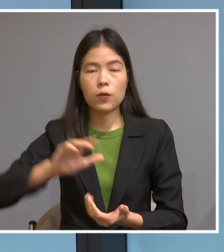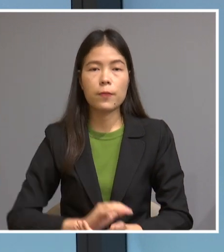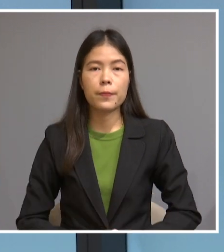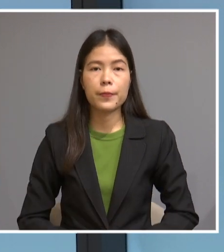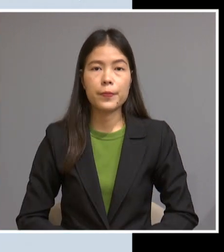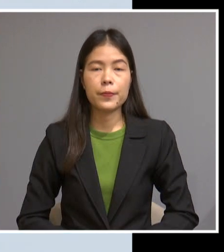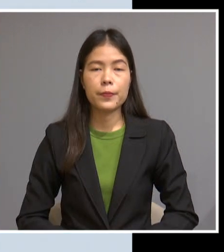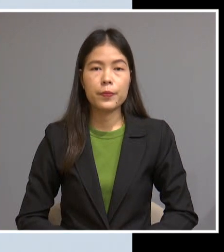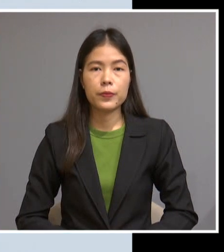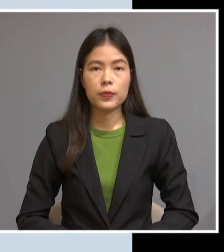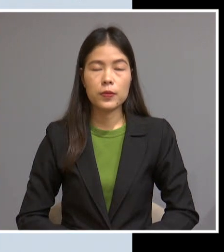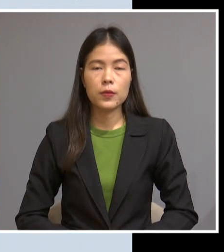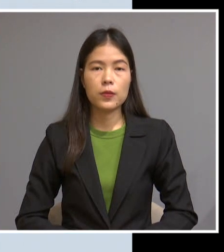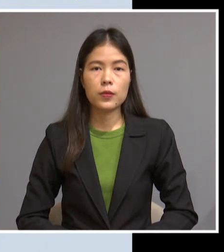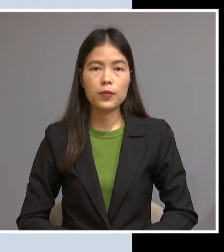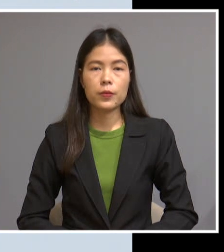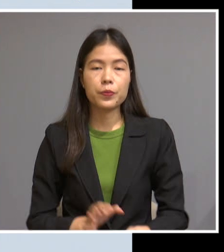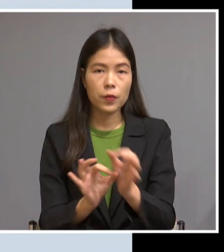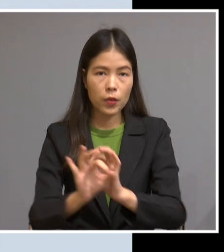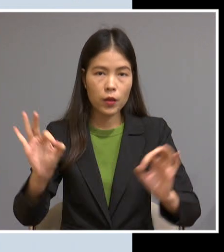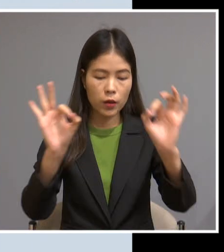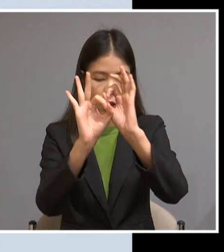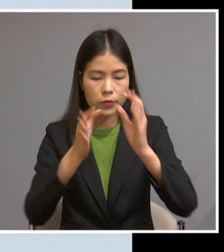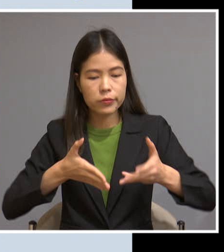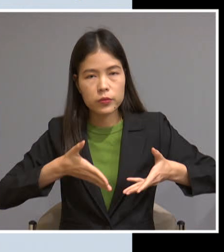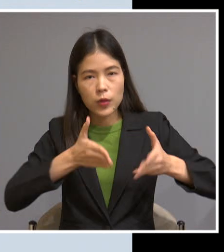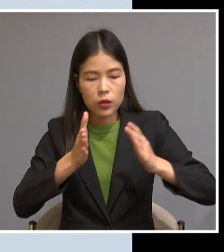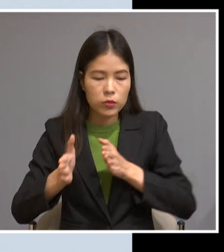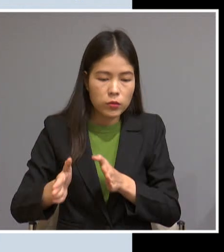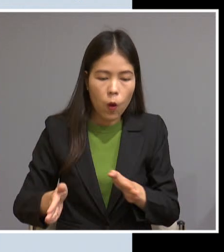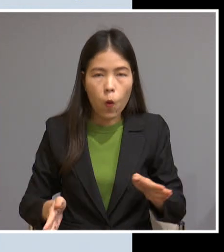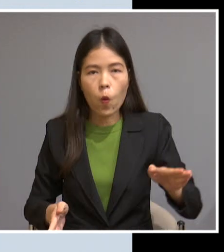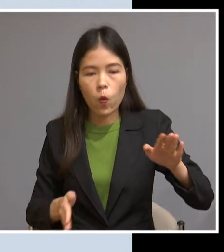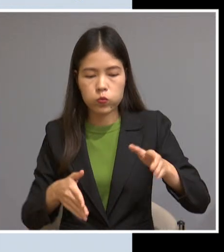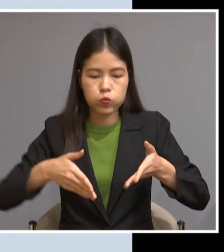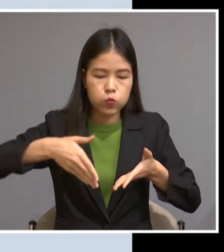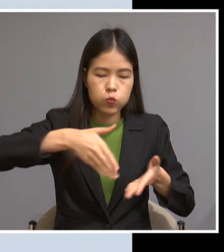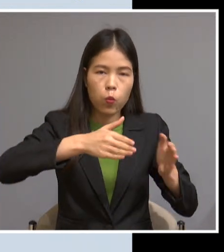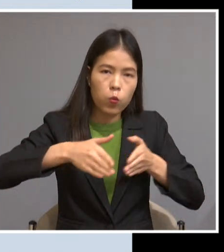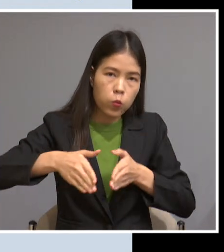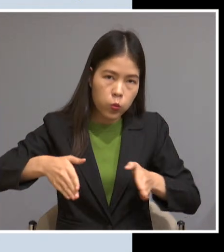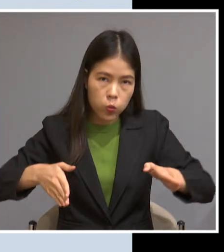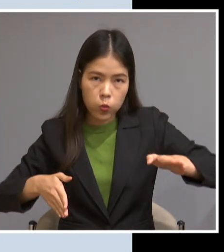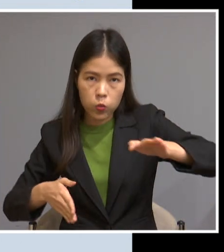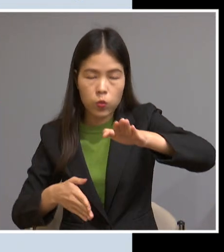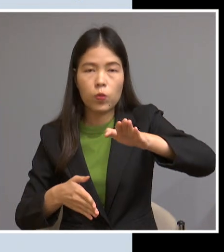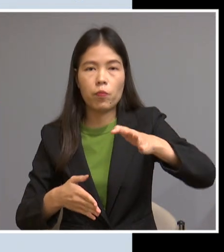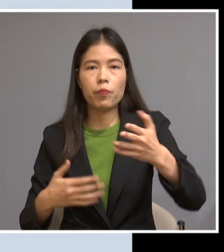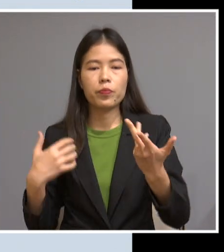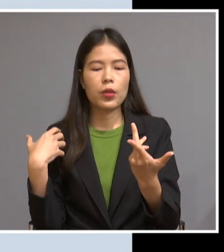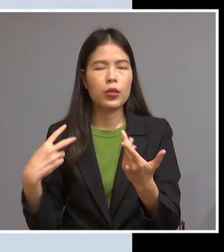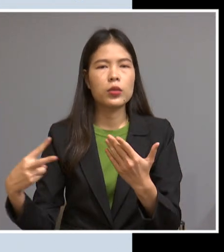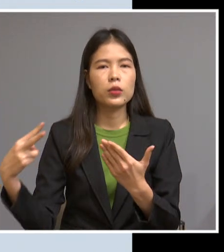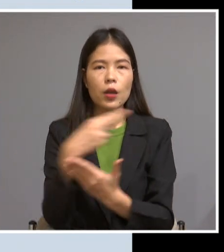สันนะครับกคือเน้นที่เส้นเรี่ยงเมืองอำเภอจอมทองตัดพื้นทจงหวัดลำพูบางส่นนะครั